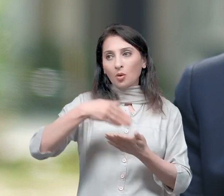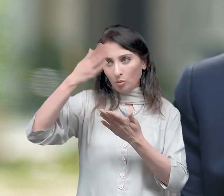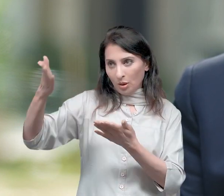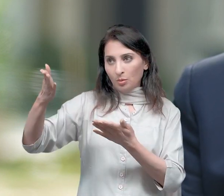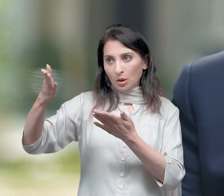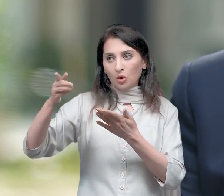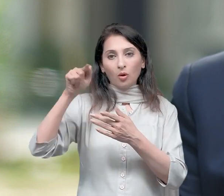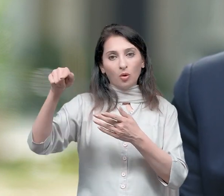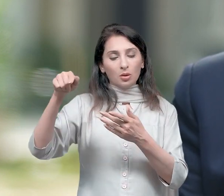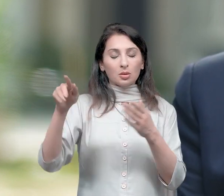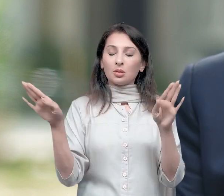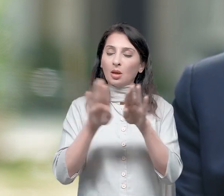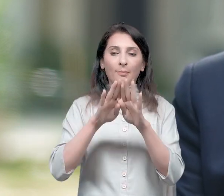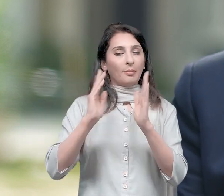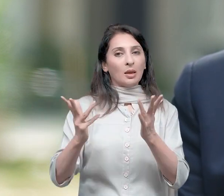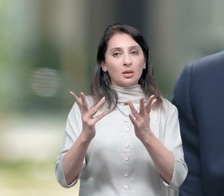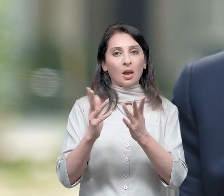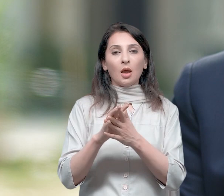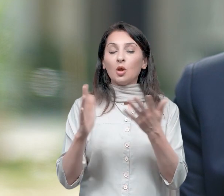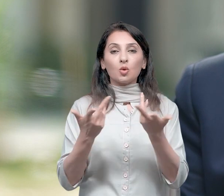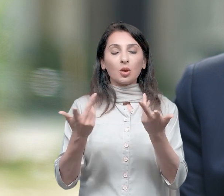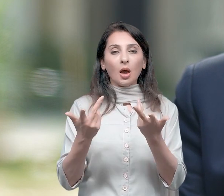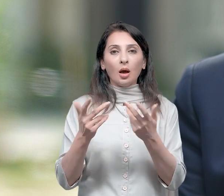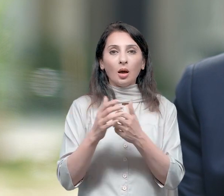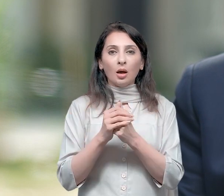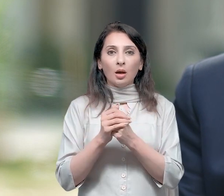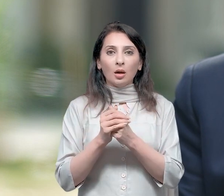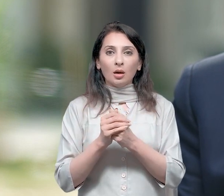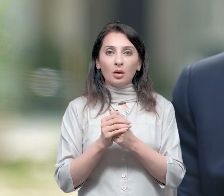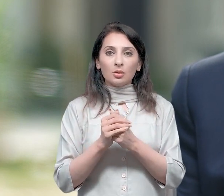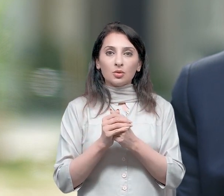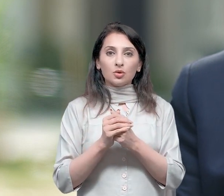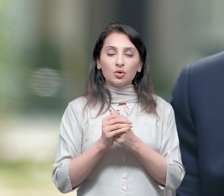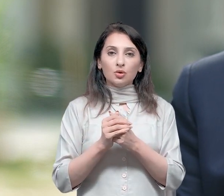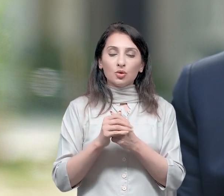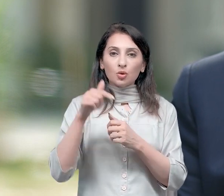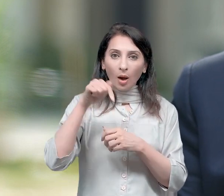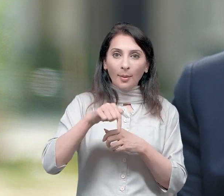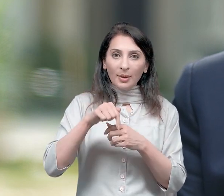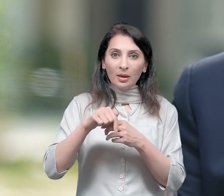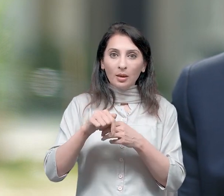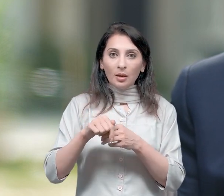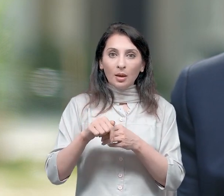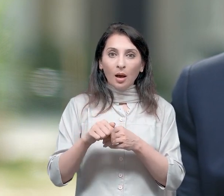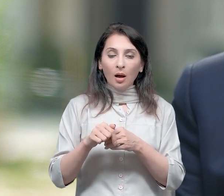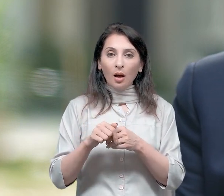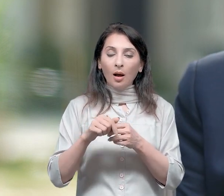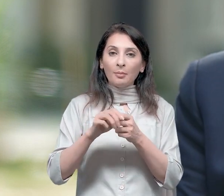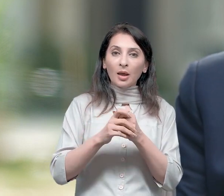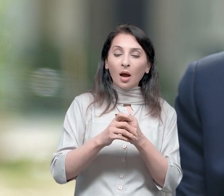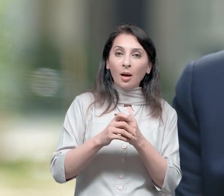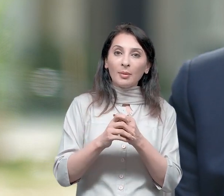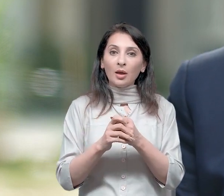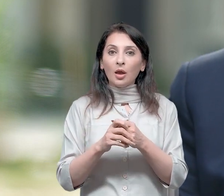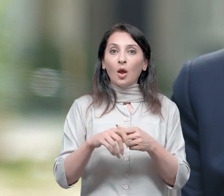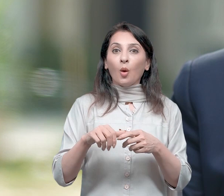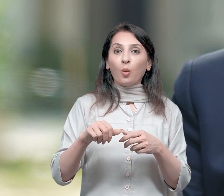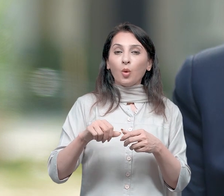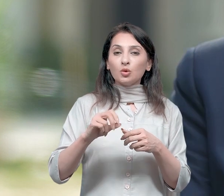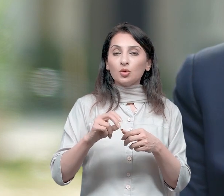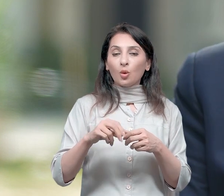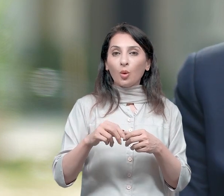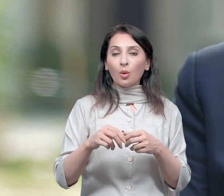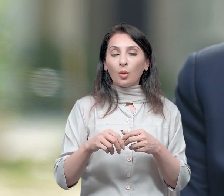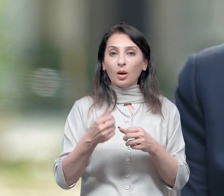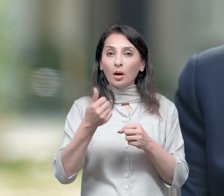منگا نہیں سکتے، اینڈ ان آر کیس ہماری جو سب سے بڑی امپورٹ ہے وہ ہے آئل اینڈ یہ پیٹرولیم پروڈکٹس۔ اب جب